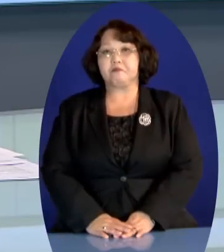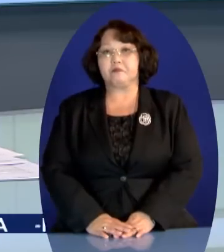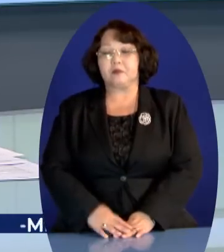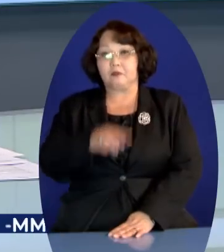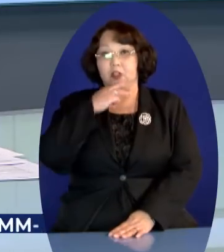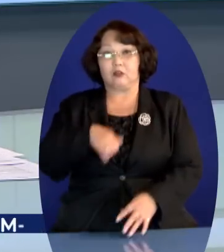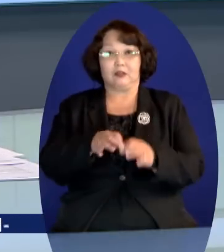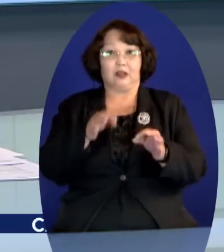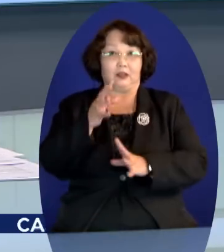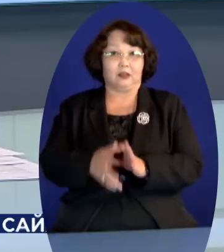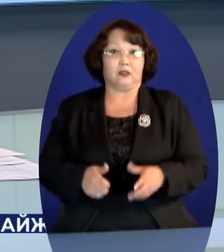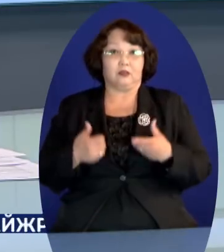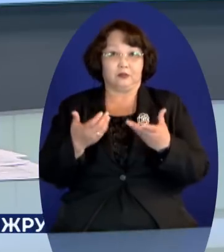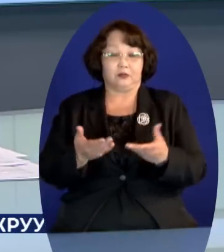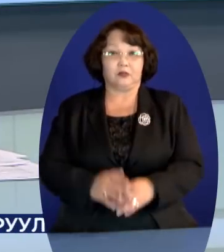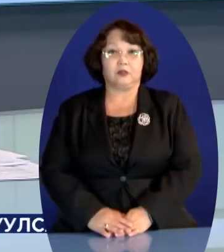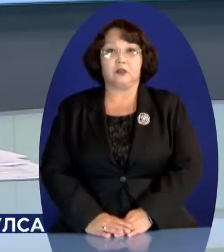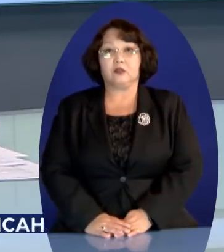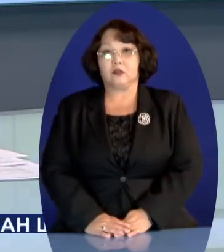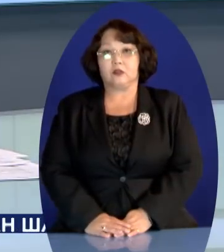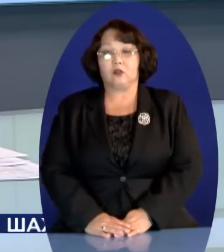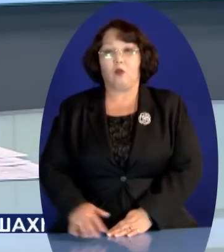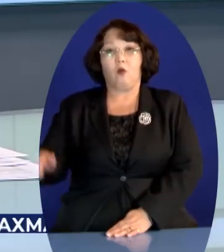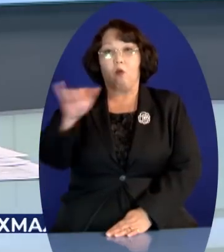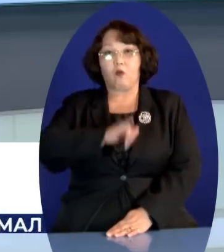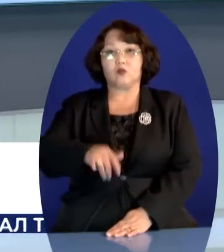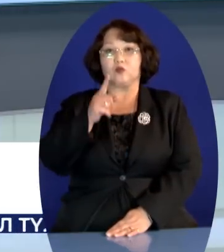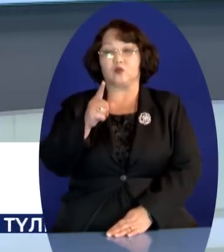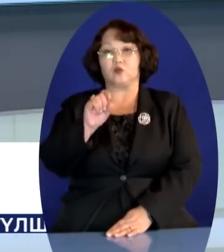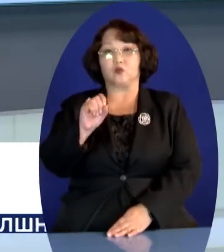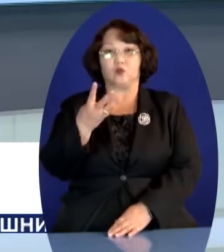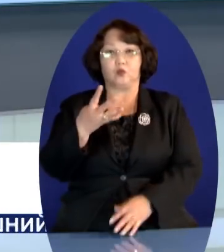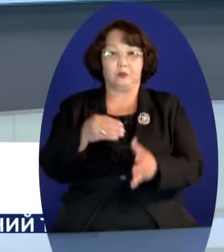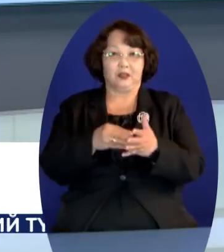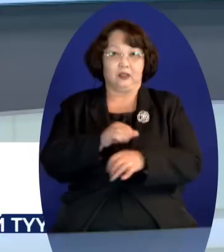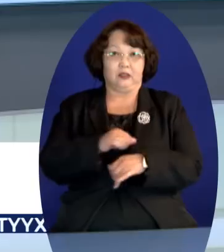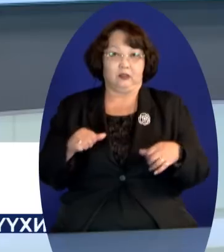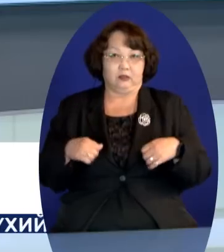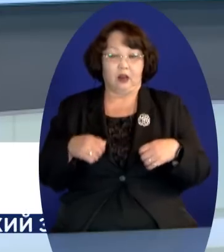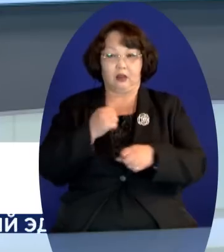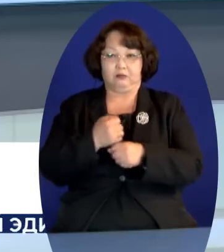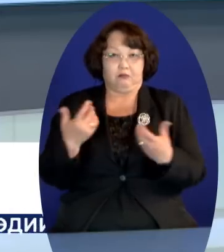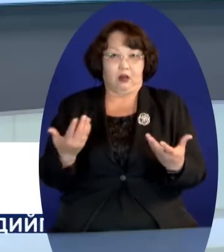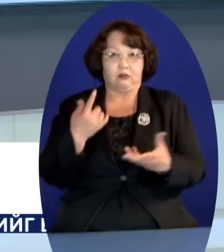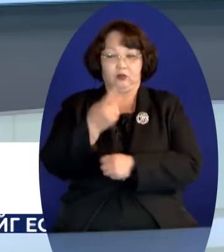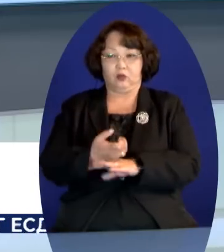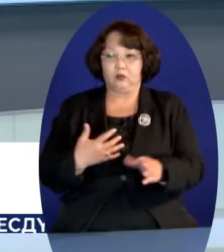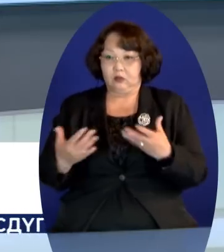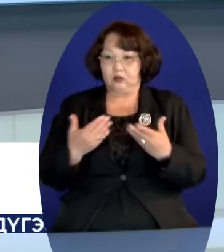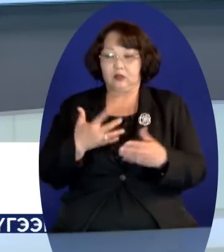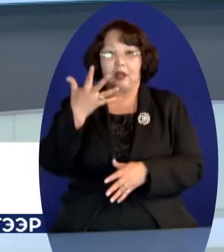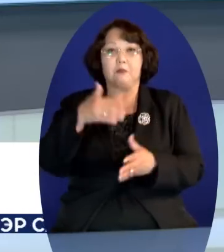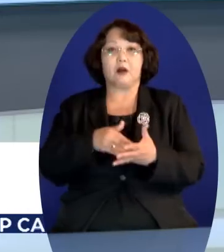Мэдээллийн дэлгэрэнгүй хөтөлбөр энэ хэсгээс хүлээ авч үзээрэй. За улсын хэмжээнд 104,000 гаруй иргэн ажилгүй байгаа нь өмнөх оныхоос 5,000-аар